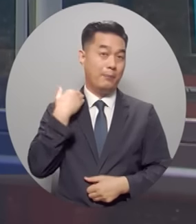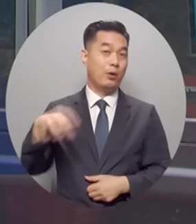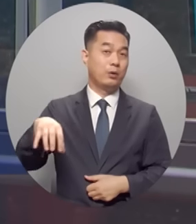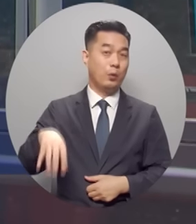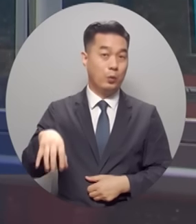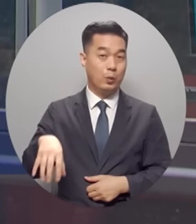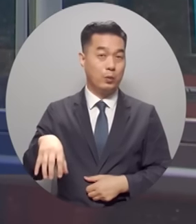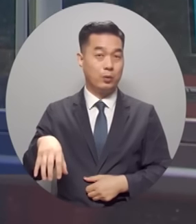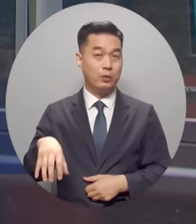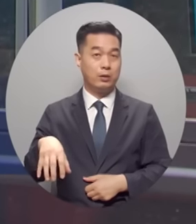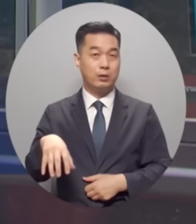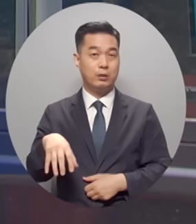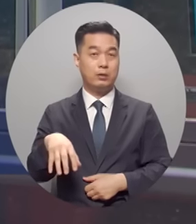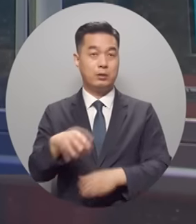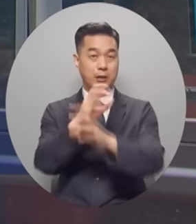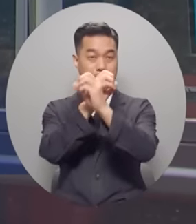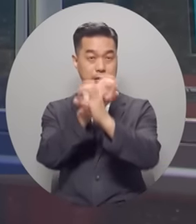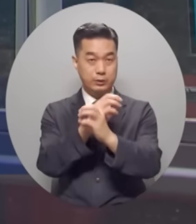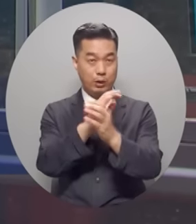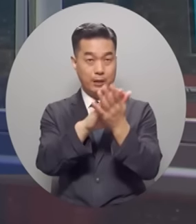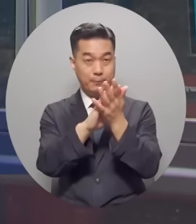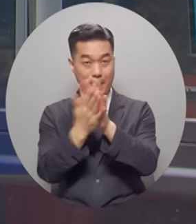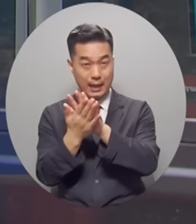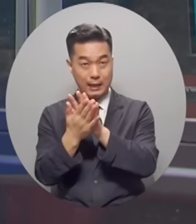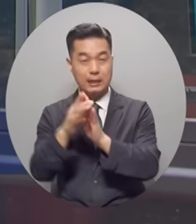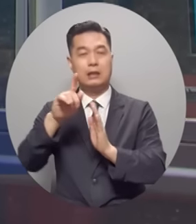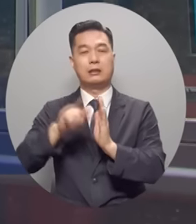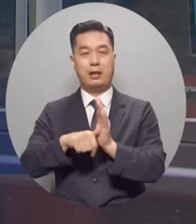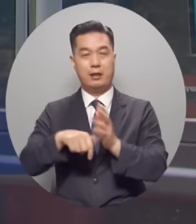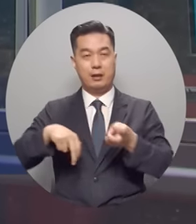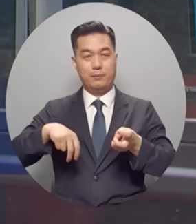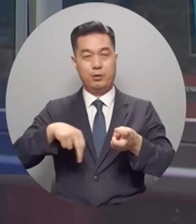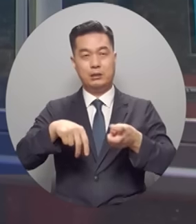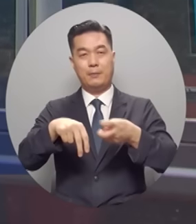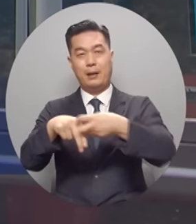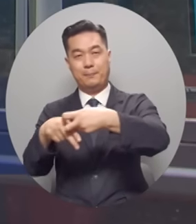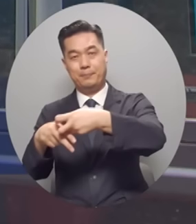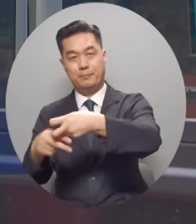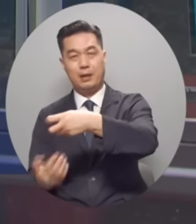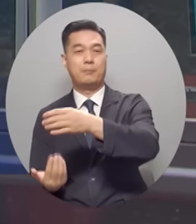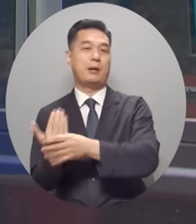되는데 지금 바꾸는 순간에 이제